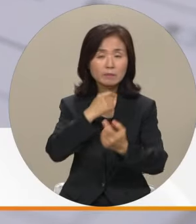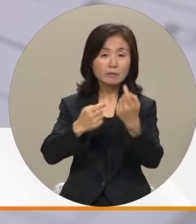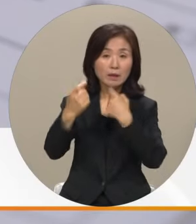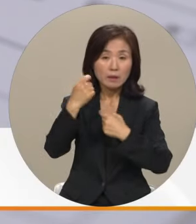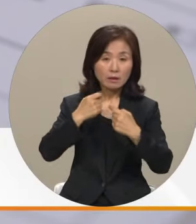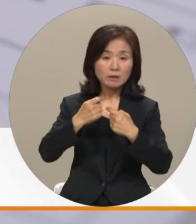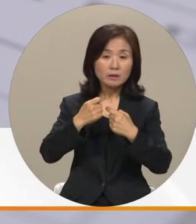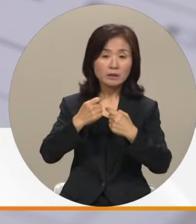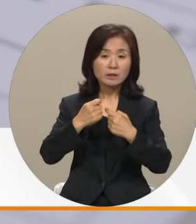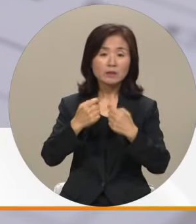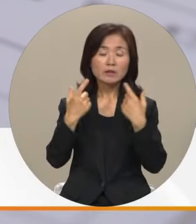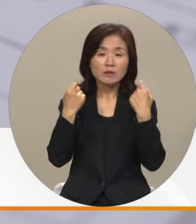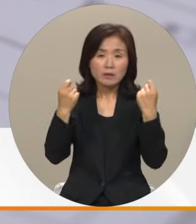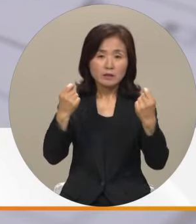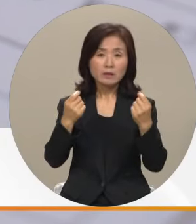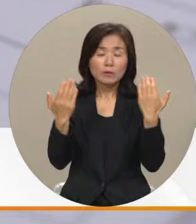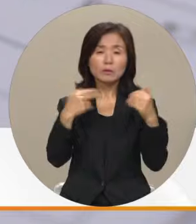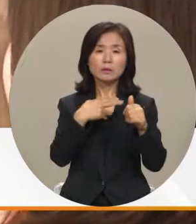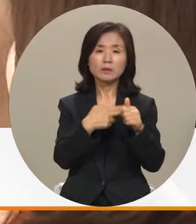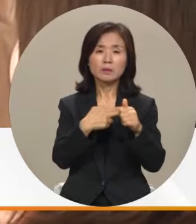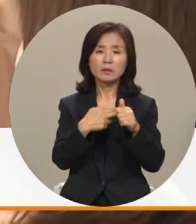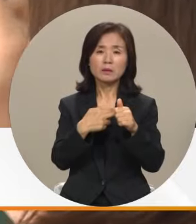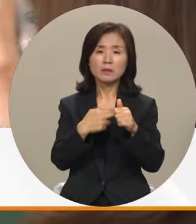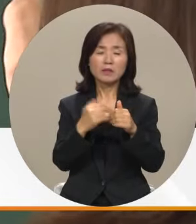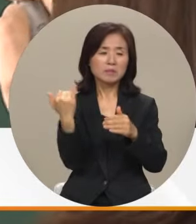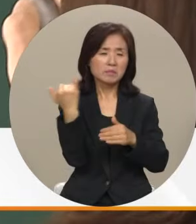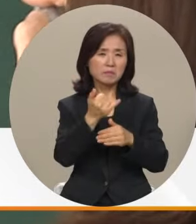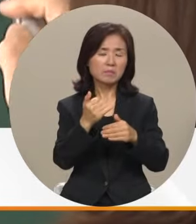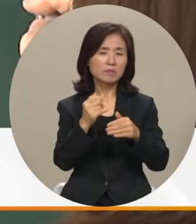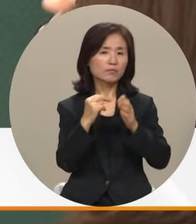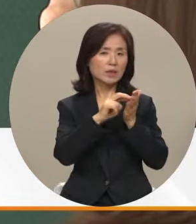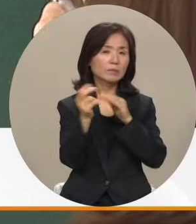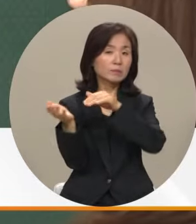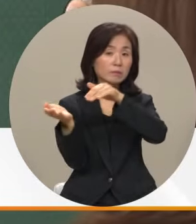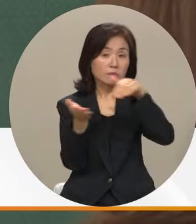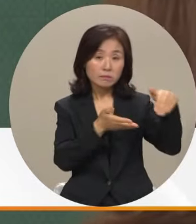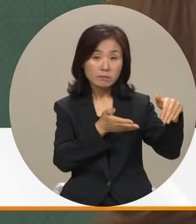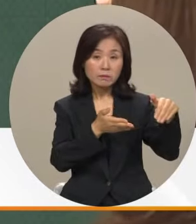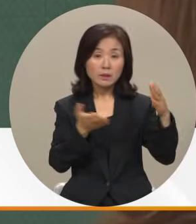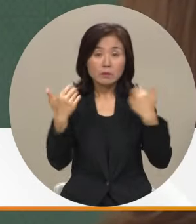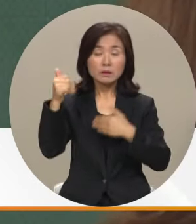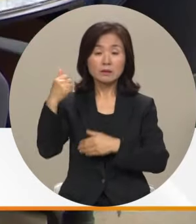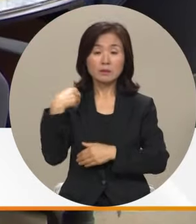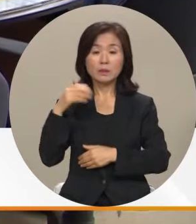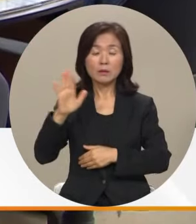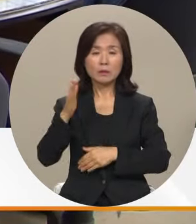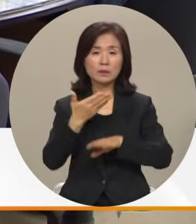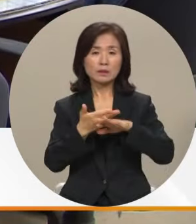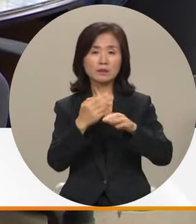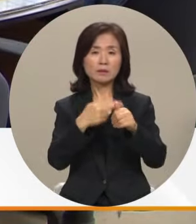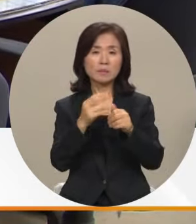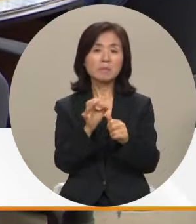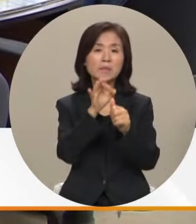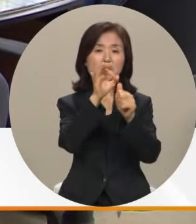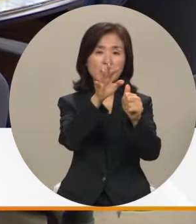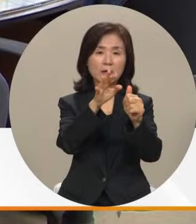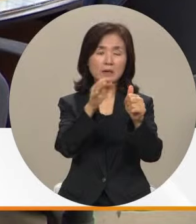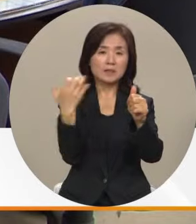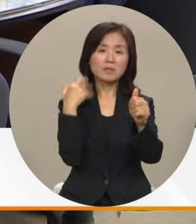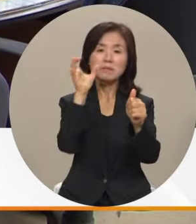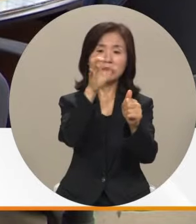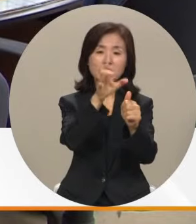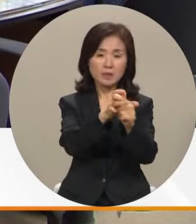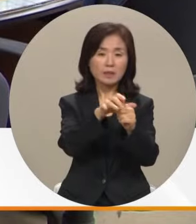선생님에게 바로 이제 어 연락이 오거나 또는 학교장이 책임지는게 아니라 뭐 다른 선생님 한 명을 두어서 어